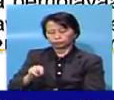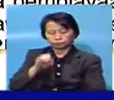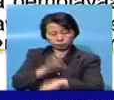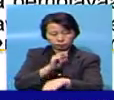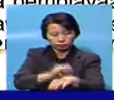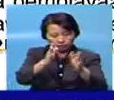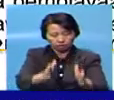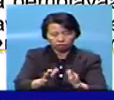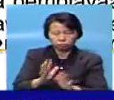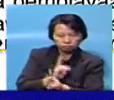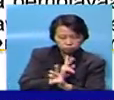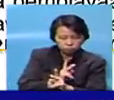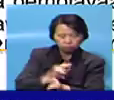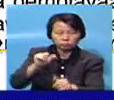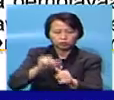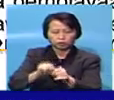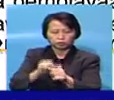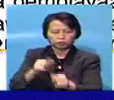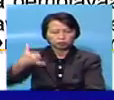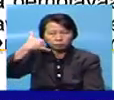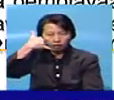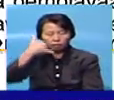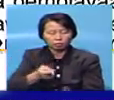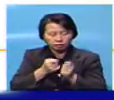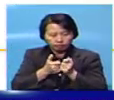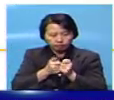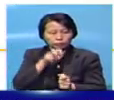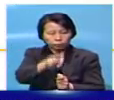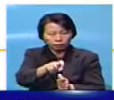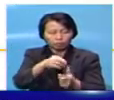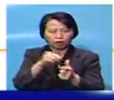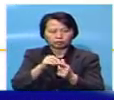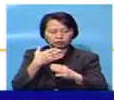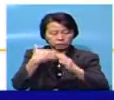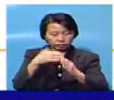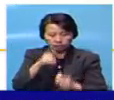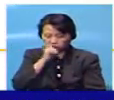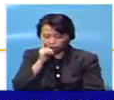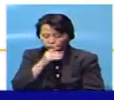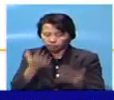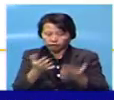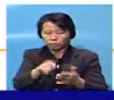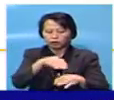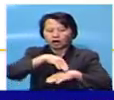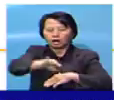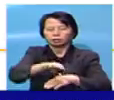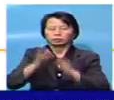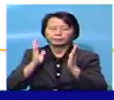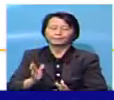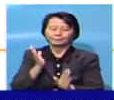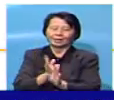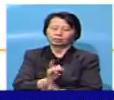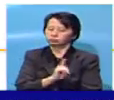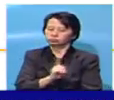menasihatkan pelanggan berwaspada terhadap setiap panggilan, mesej, pesanan ringkas atau email palsu yang kononnya dihantar oleh pihak bank.